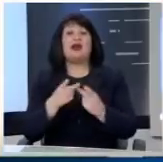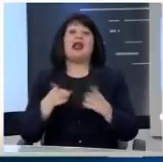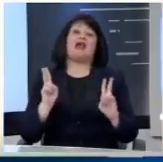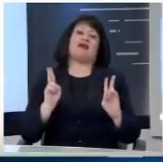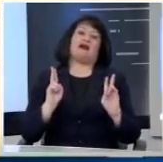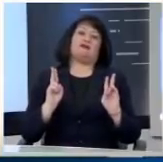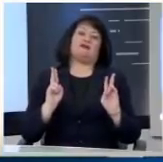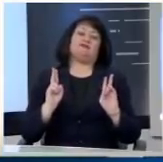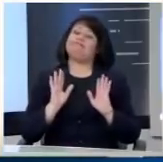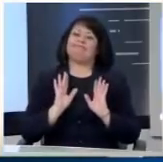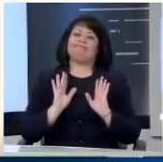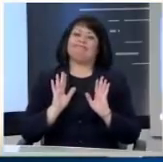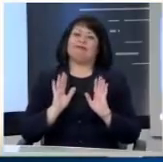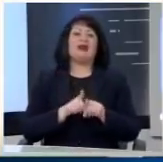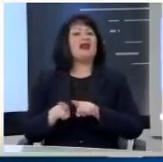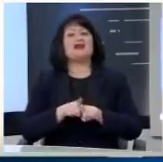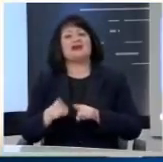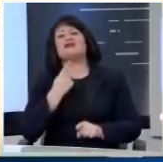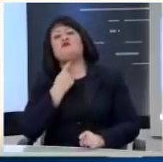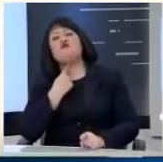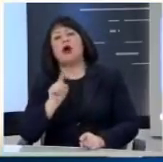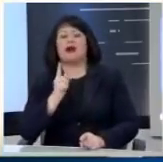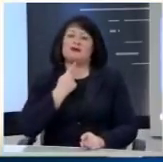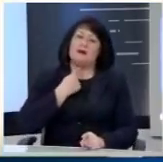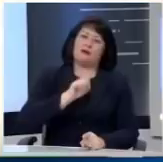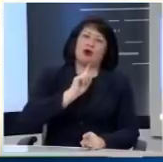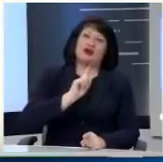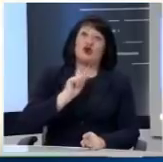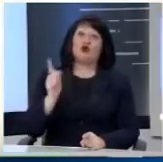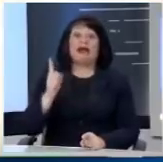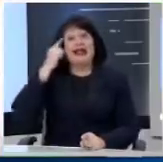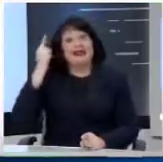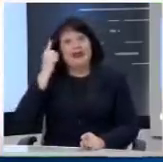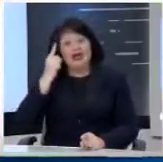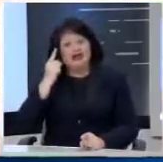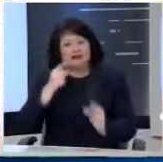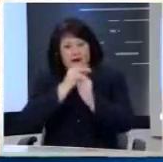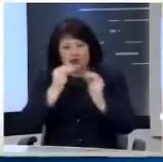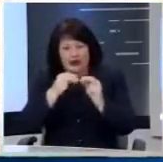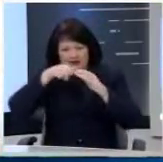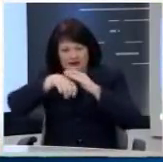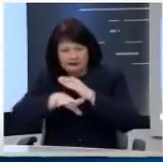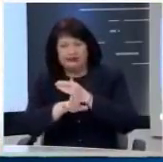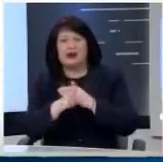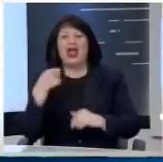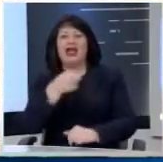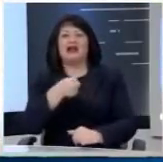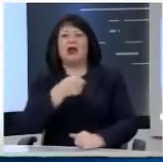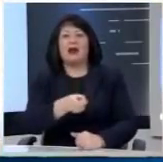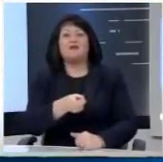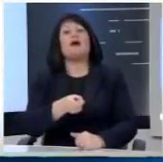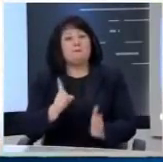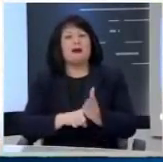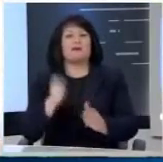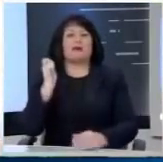ελεύθερη. Όταν αυτές οι ιδέες οδηγούν σε εγκλήματα, προφανώς οφείλει η πολιτεία να έχει προβλέψει τη δυνατότητα